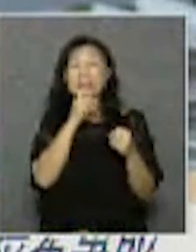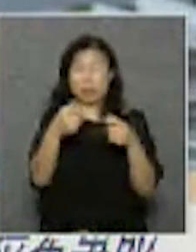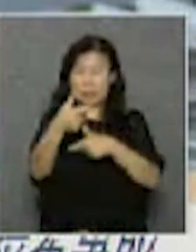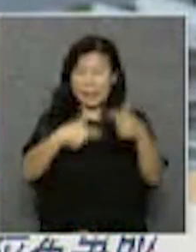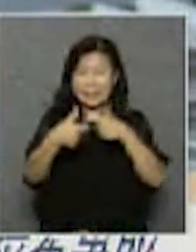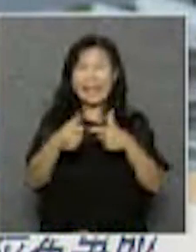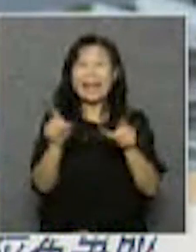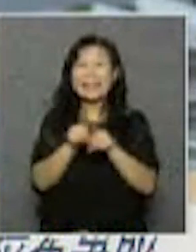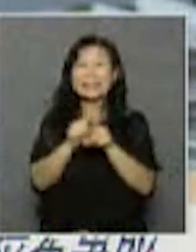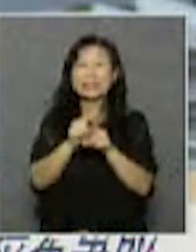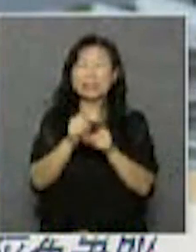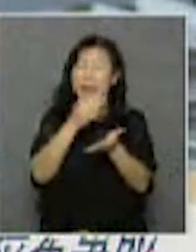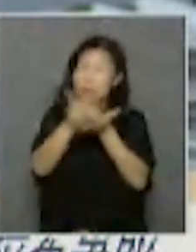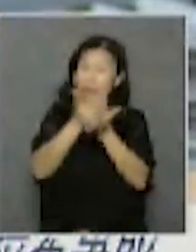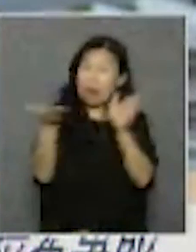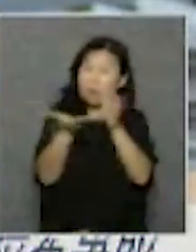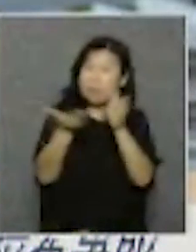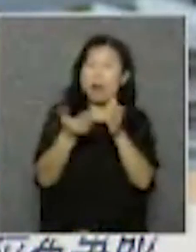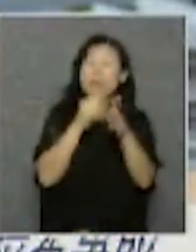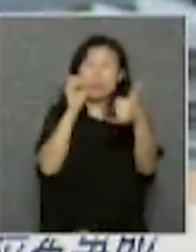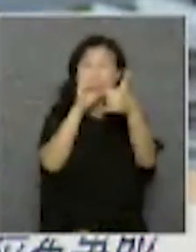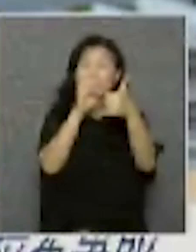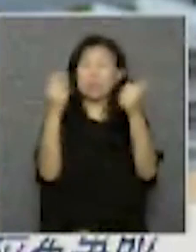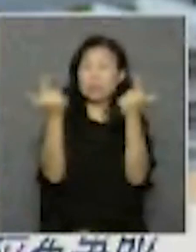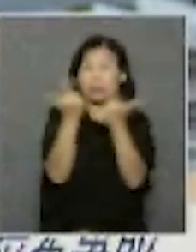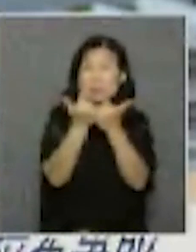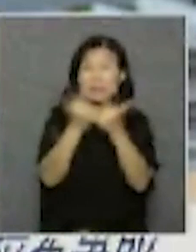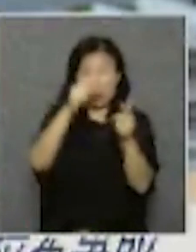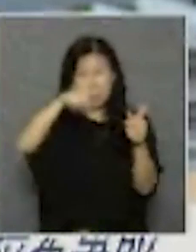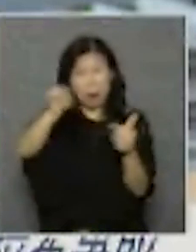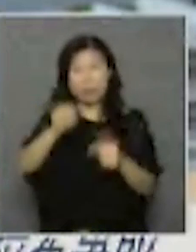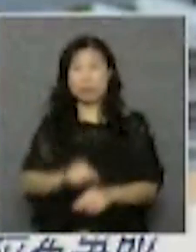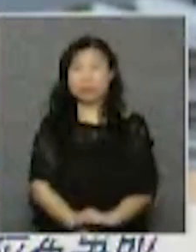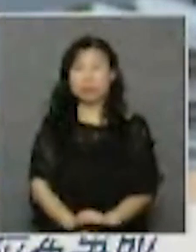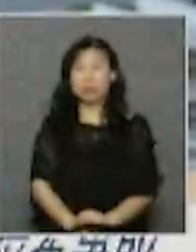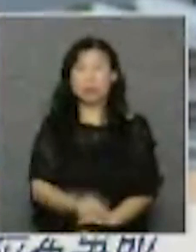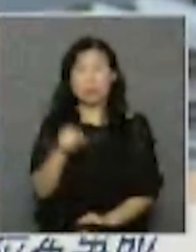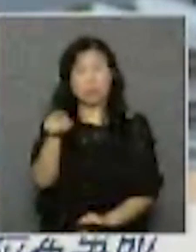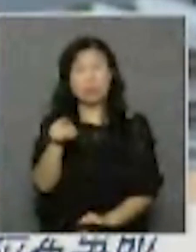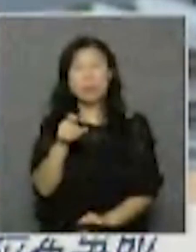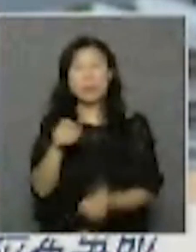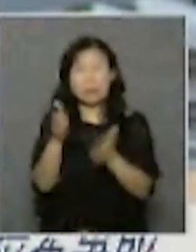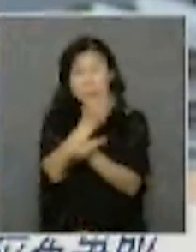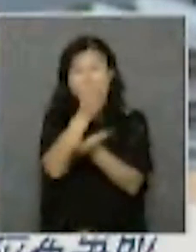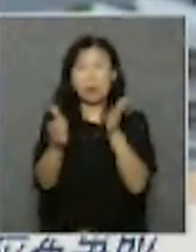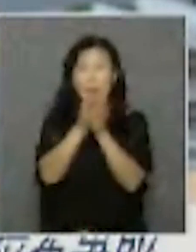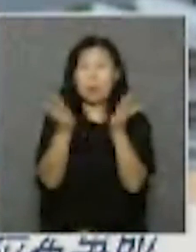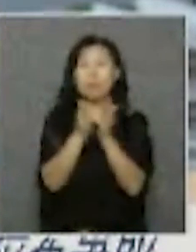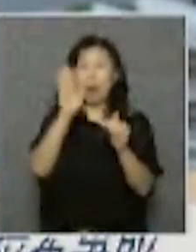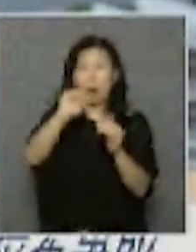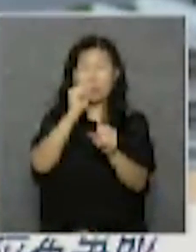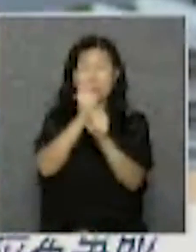出恰唔恰可進行質詢辯論以及批准啊嘛。咁只要佢係喺個分目裏面嘅，我哋梗係做得